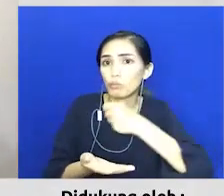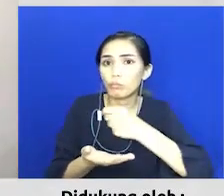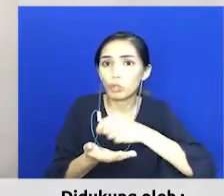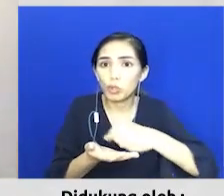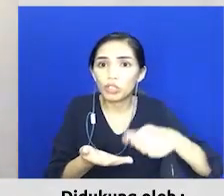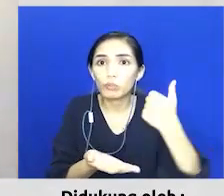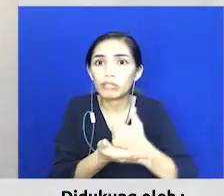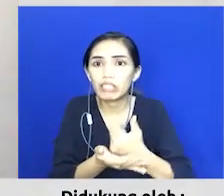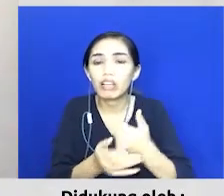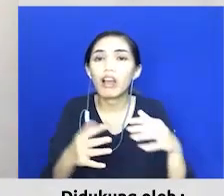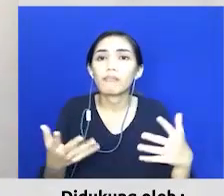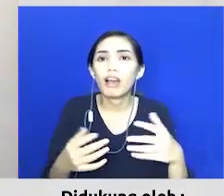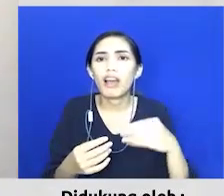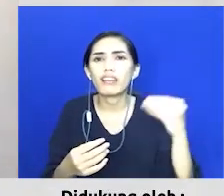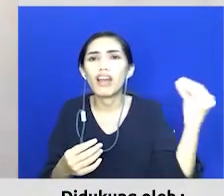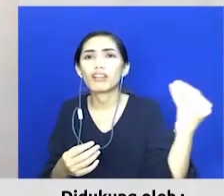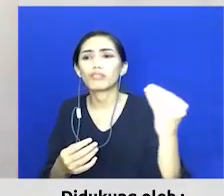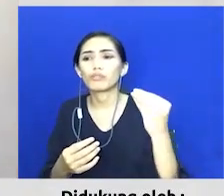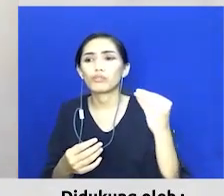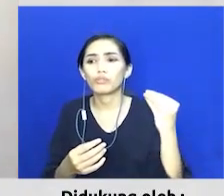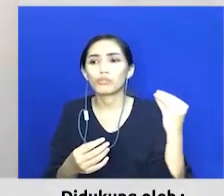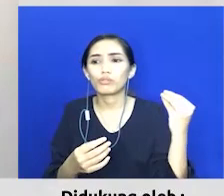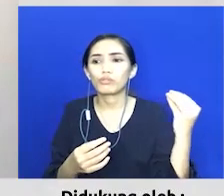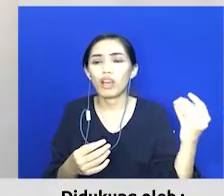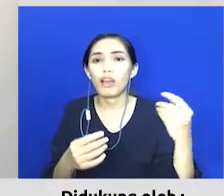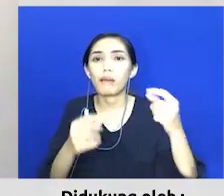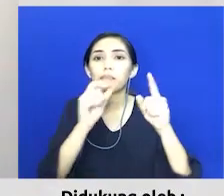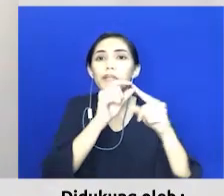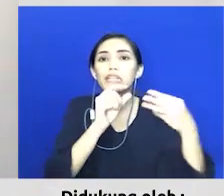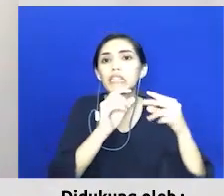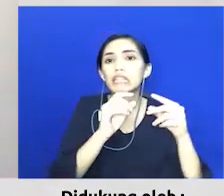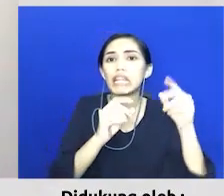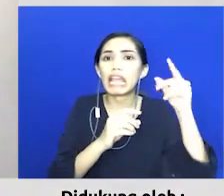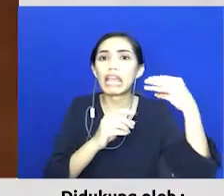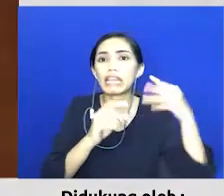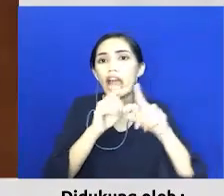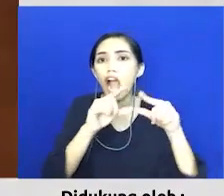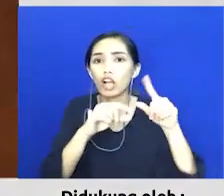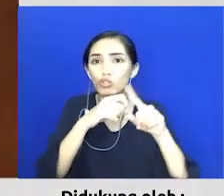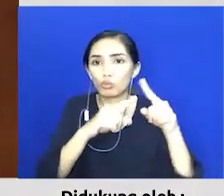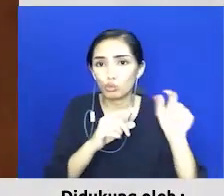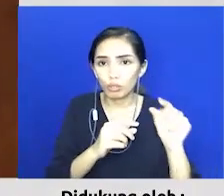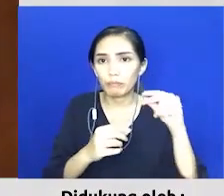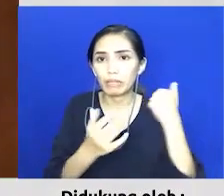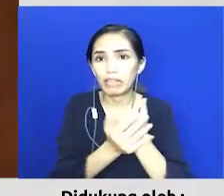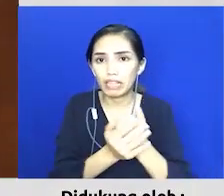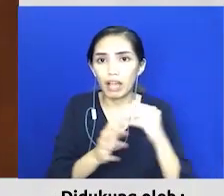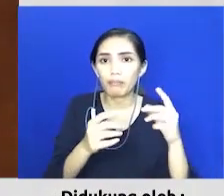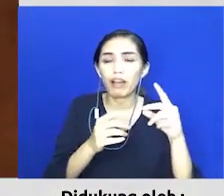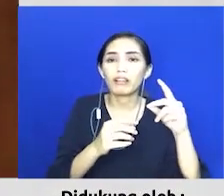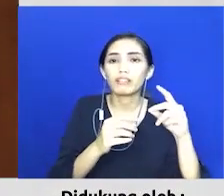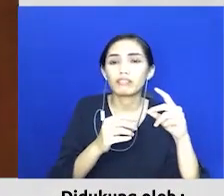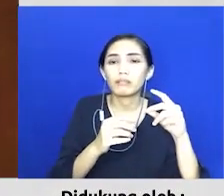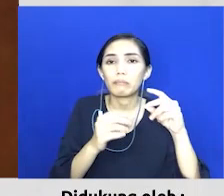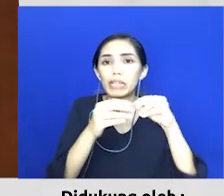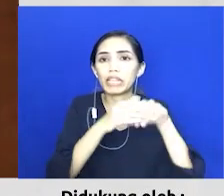kalau dahulu itu wartawan itu yang menulis itu yang penting, sekarang redakturnya yang penting, tidak redakturnya, penerbitnya kan, ya, ya